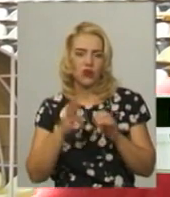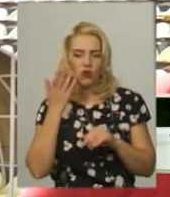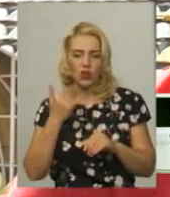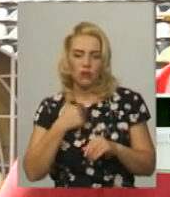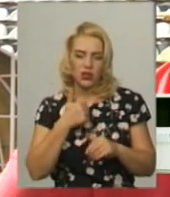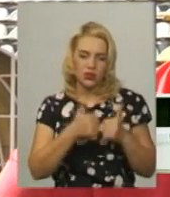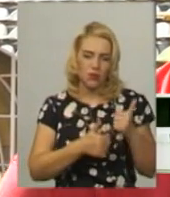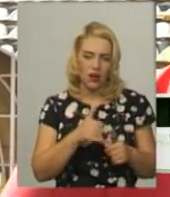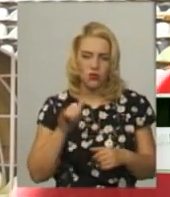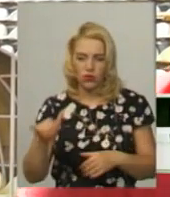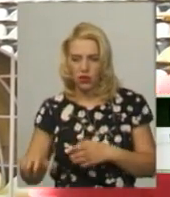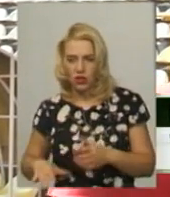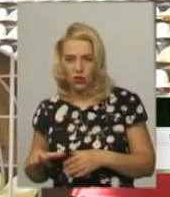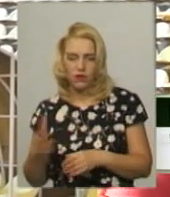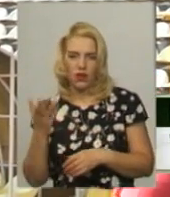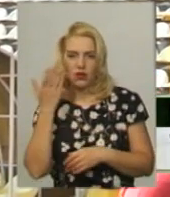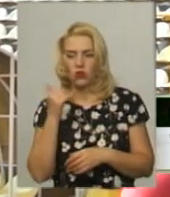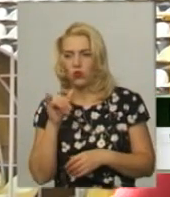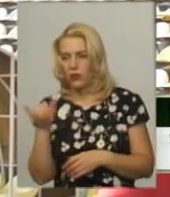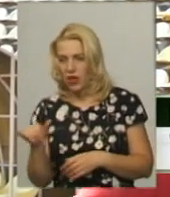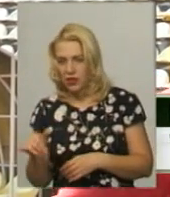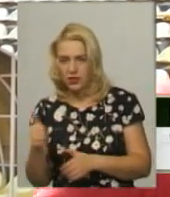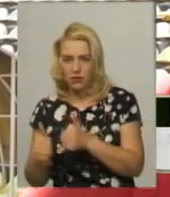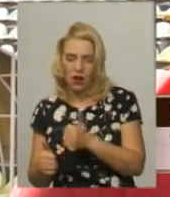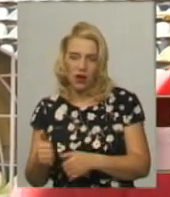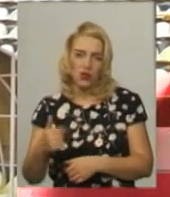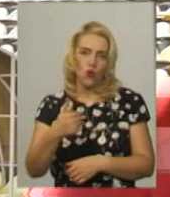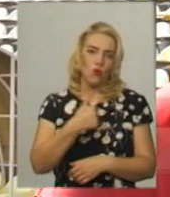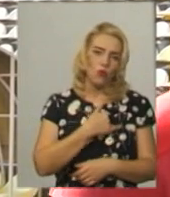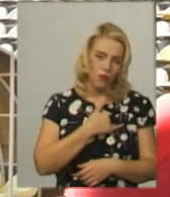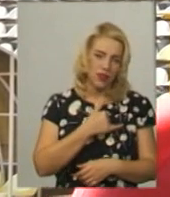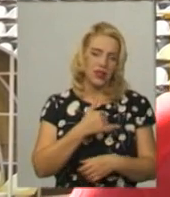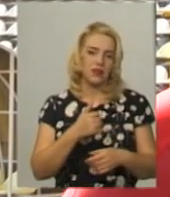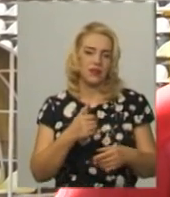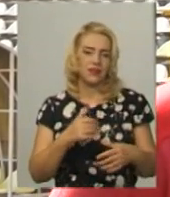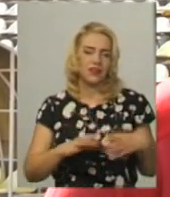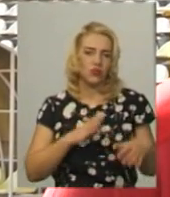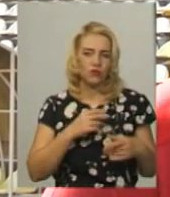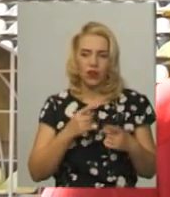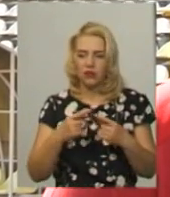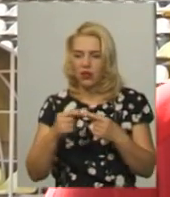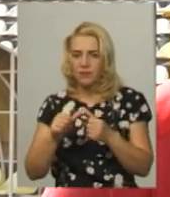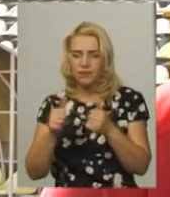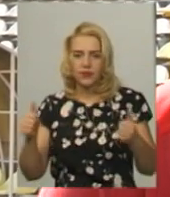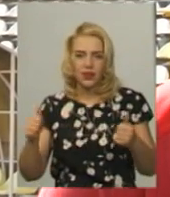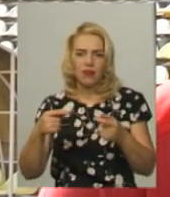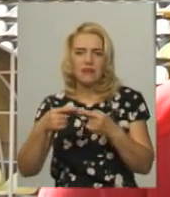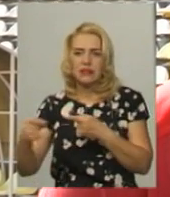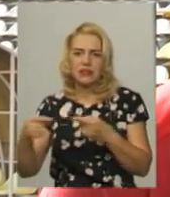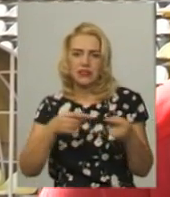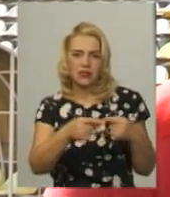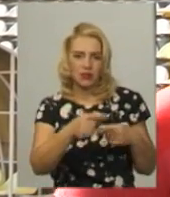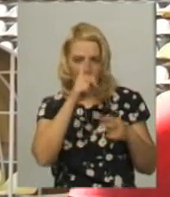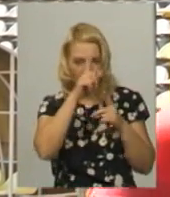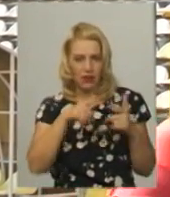тренування, коли в неї змагання, то в мене тренування, і ми завжди в різних країнах, тому це досить тяжко. Єдиний раз момент,